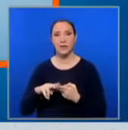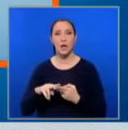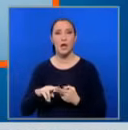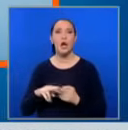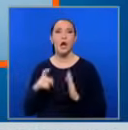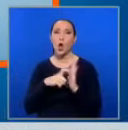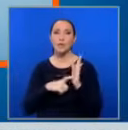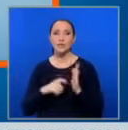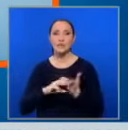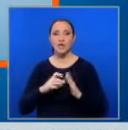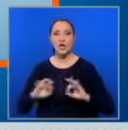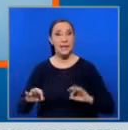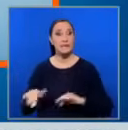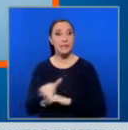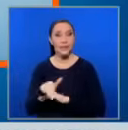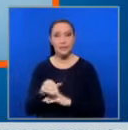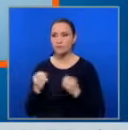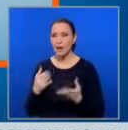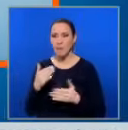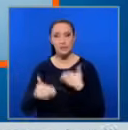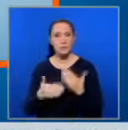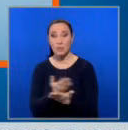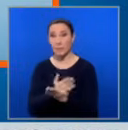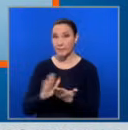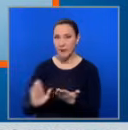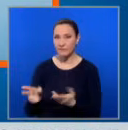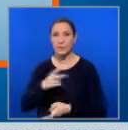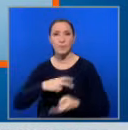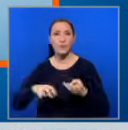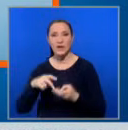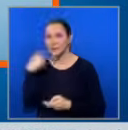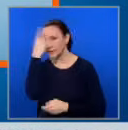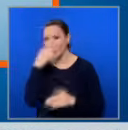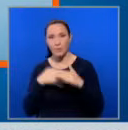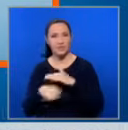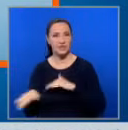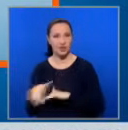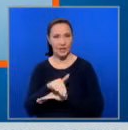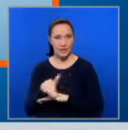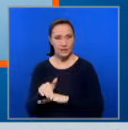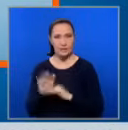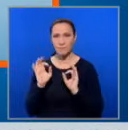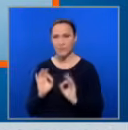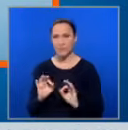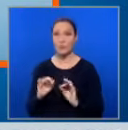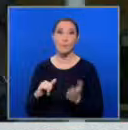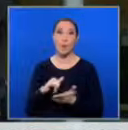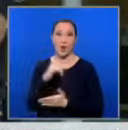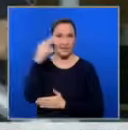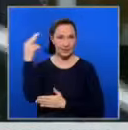на шенгенските граници позволява постепенното премахване на проверките на лица по вътрешните граници, например по